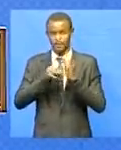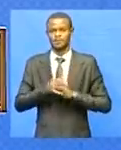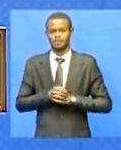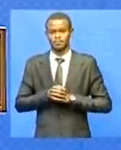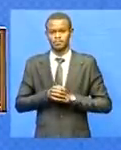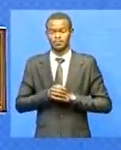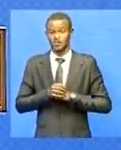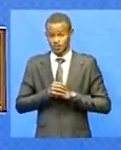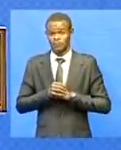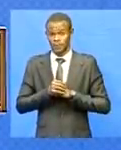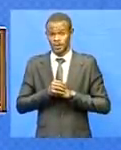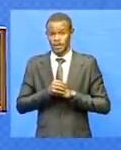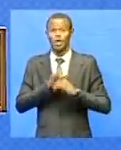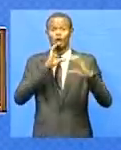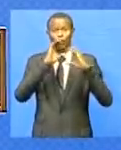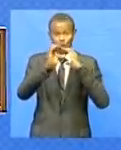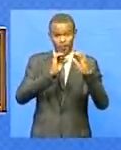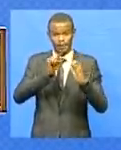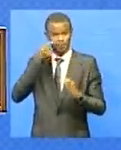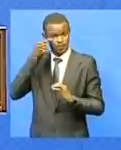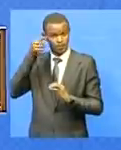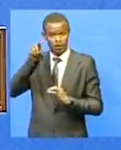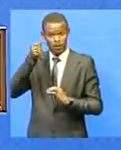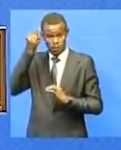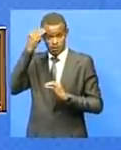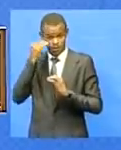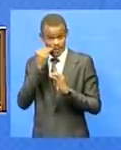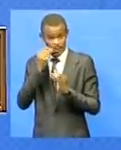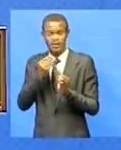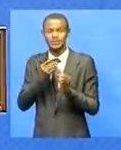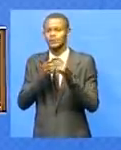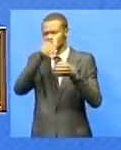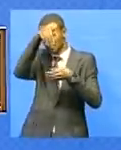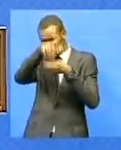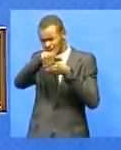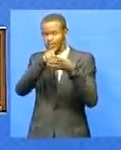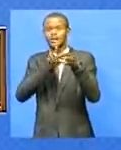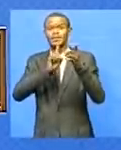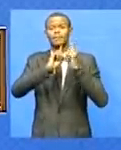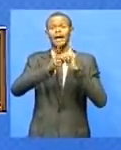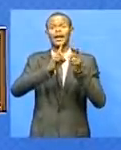Premier ministre a porté premièrement sur le message du Président de la République